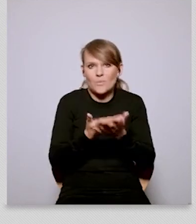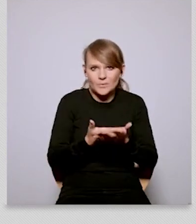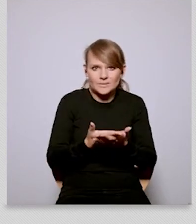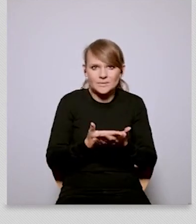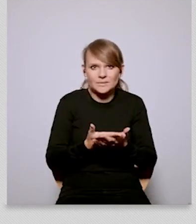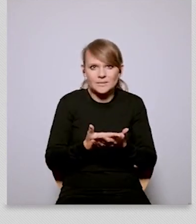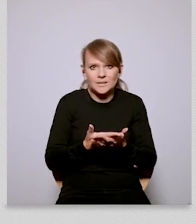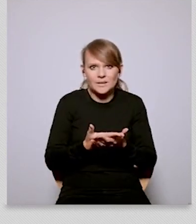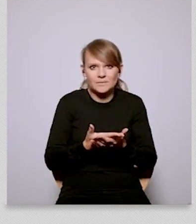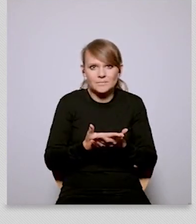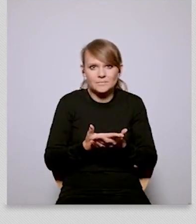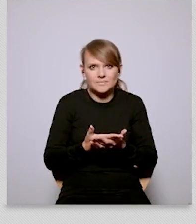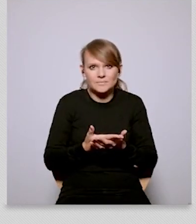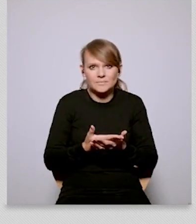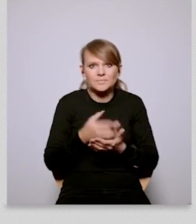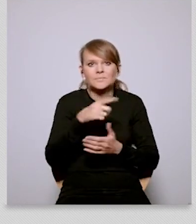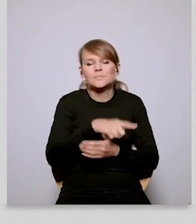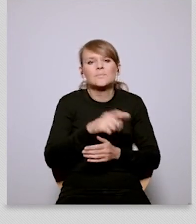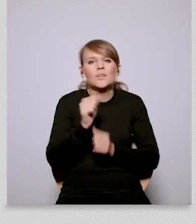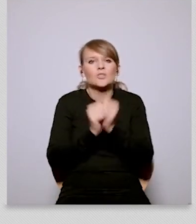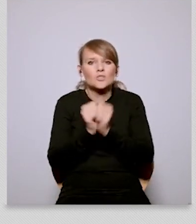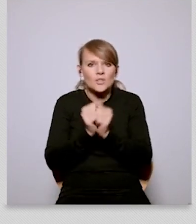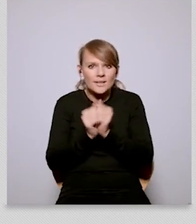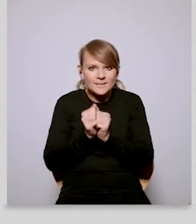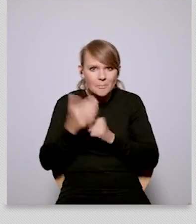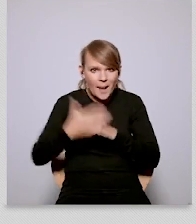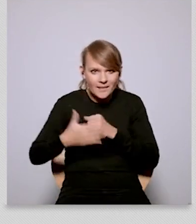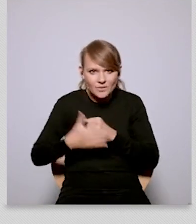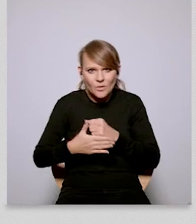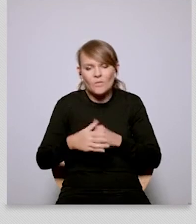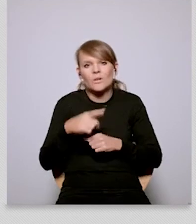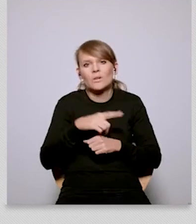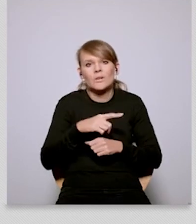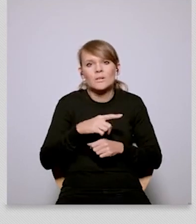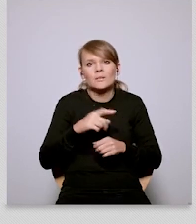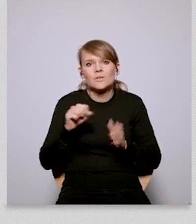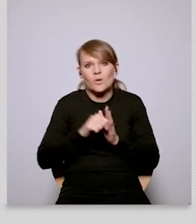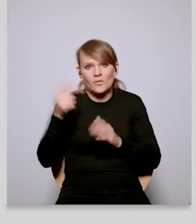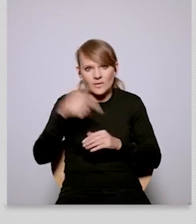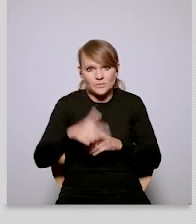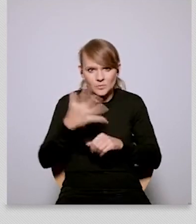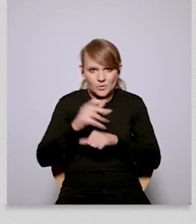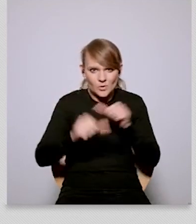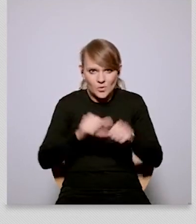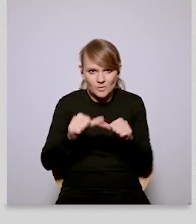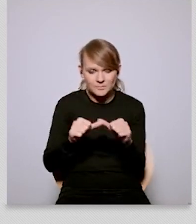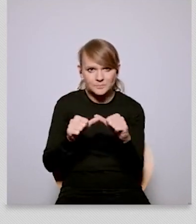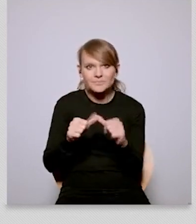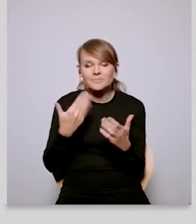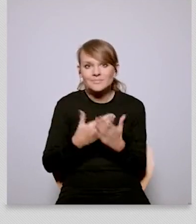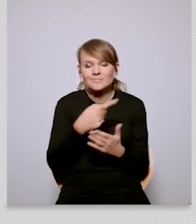silników spalinowych do 2035 roku ponieważ ten sektor